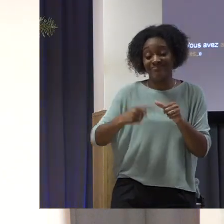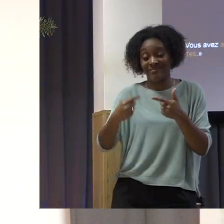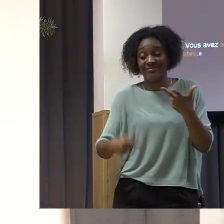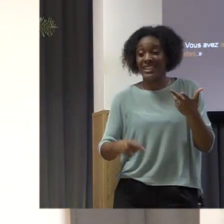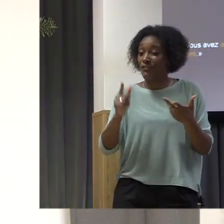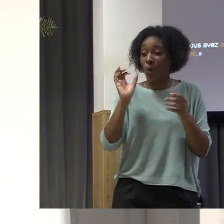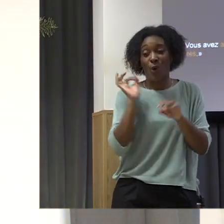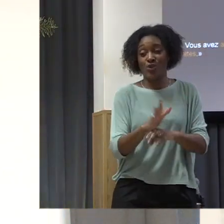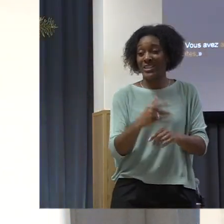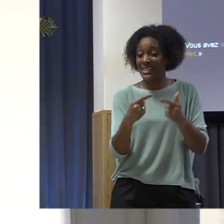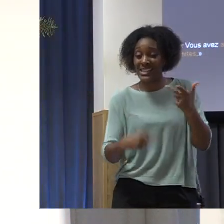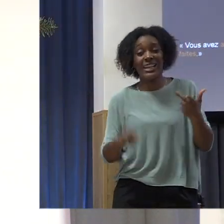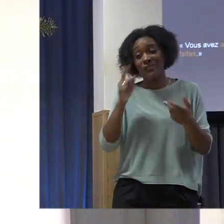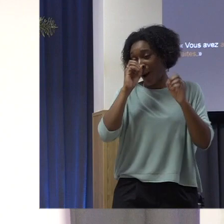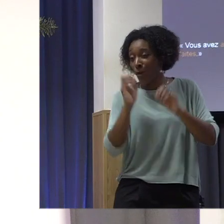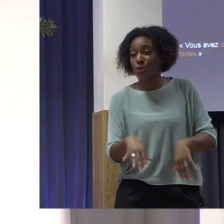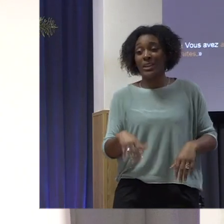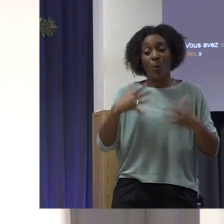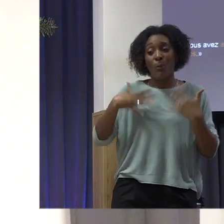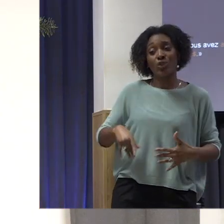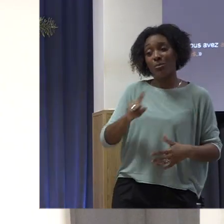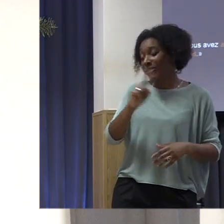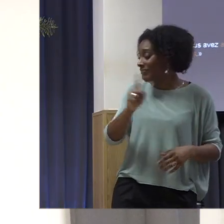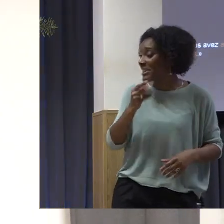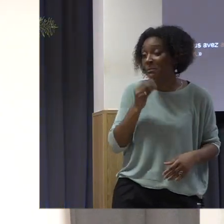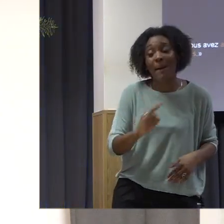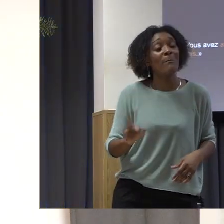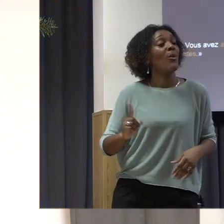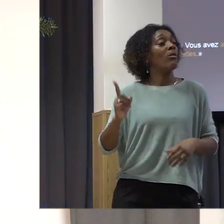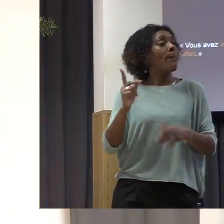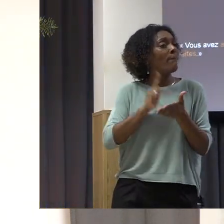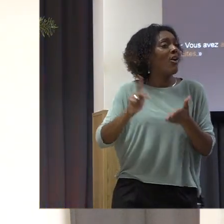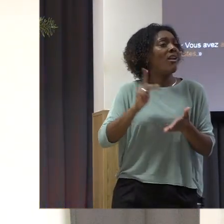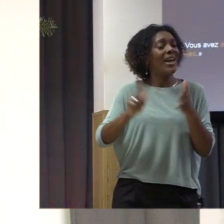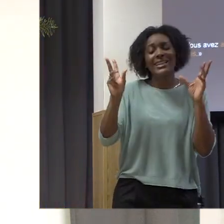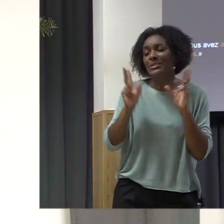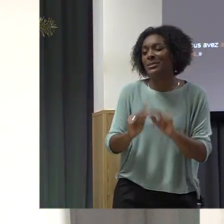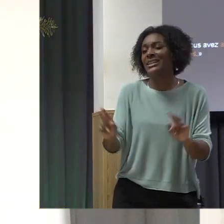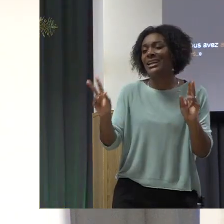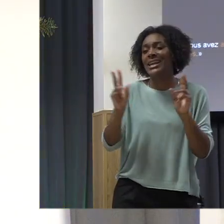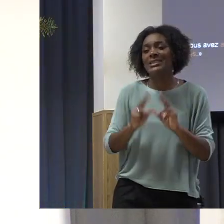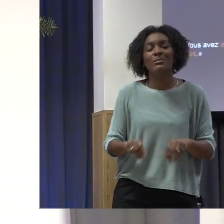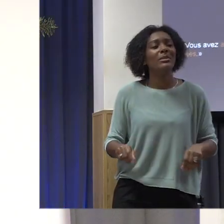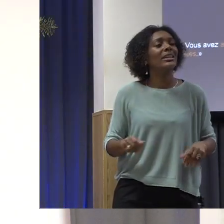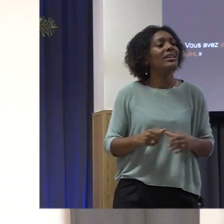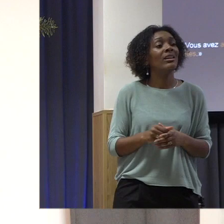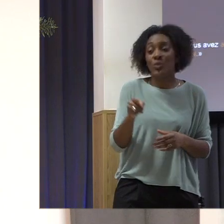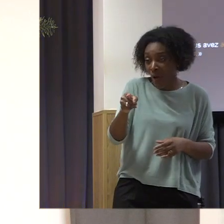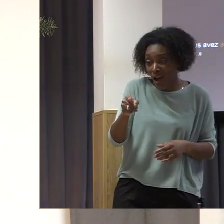qu'il faut rejeter, qu'il faut abandonner, des attitudes que l'on ne doit pas avoir. Alors Paul leur dit, vous ne devez pas avoir une